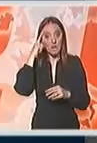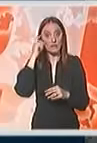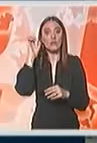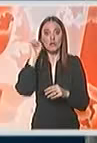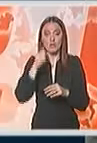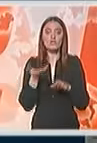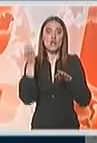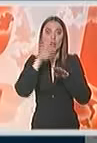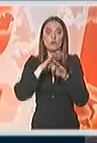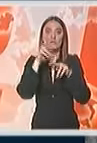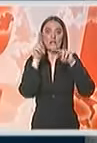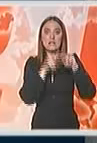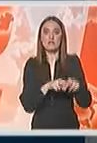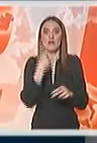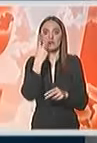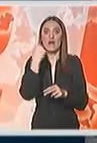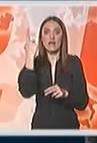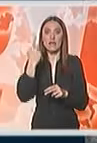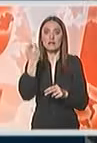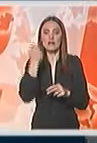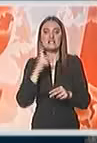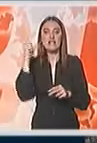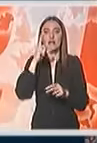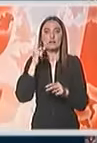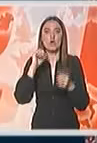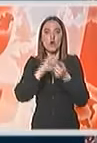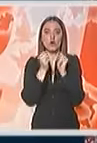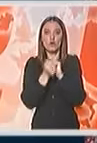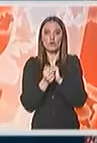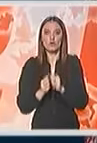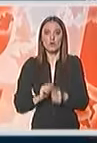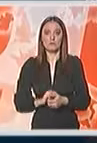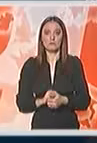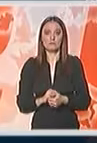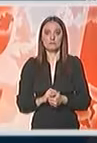će nadoknaditi zaostatak od 2-1 iz Lisabonskog okršaja.